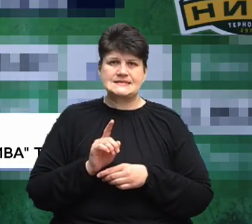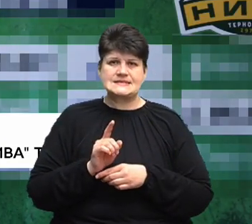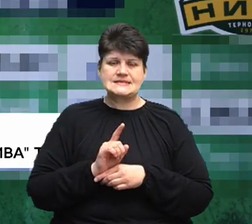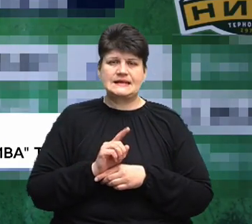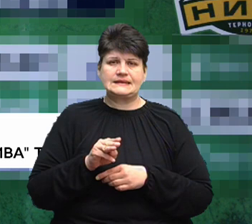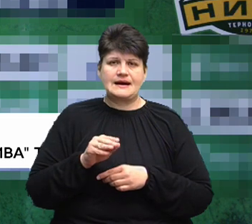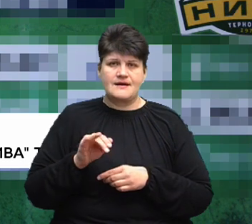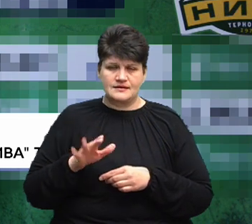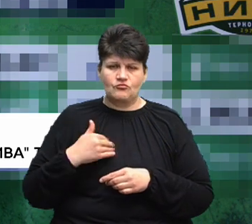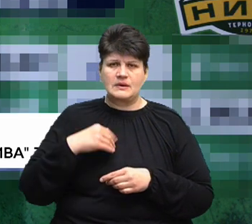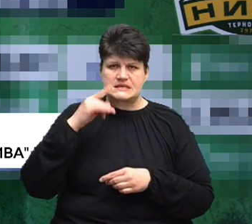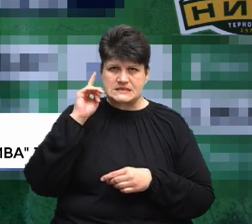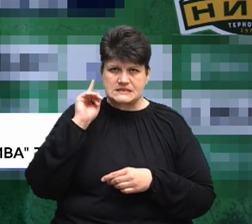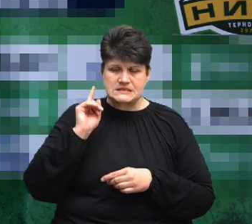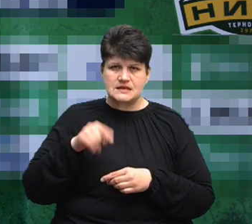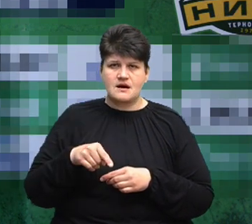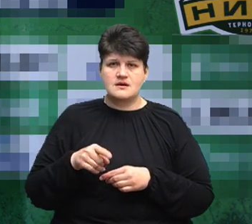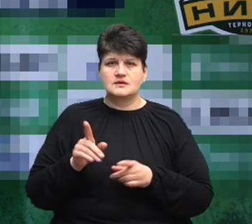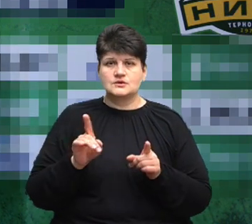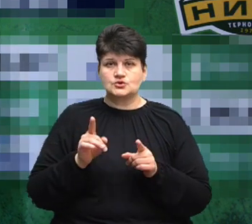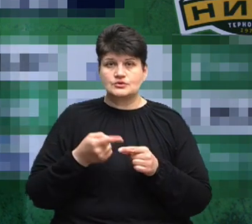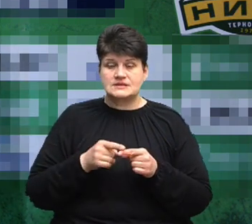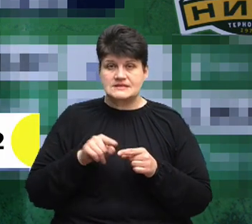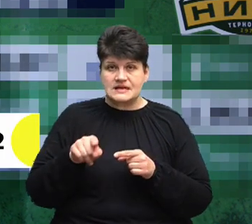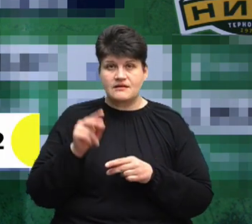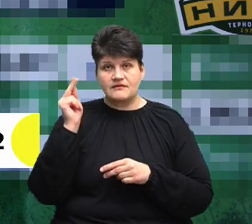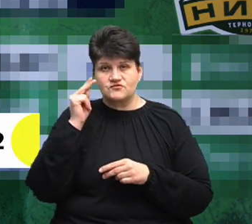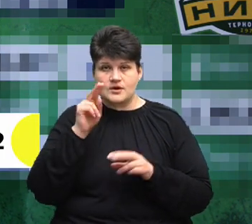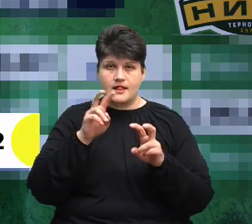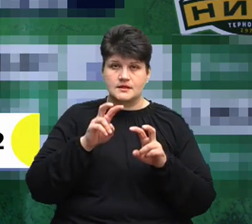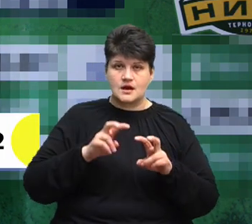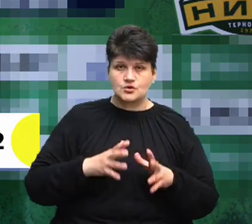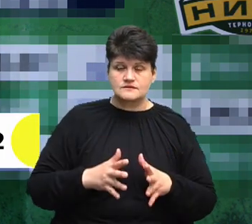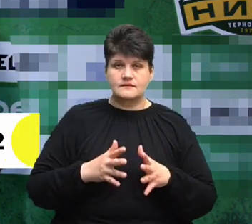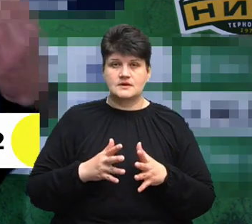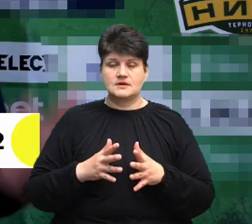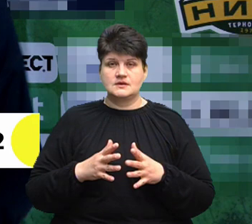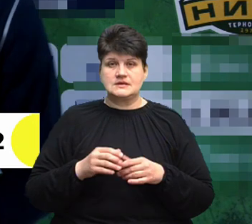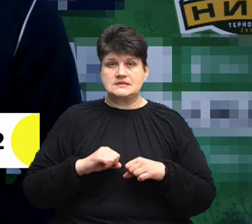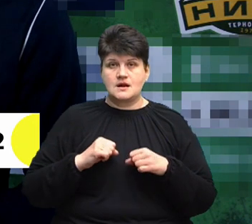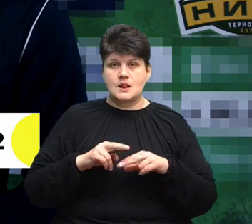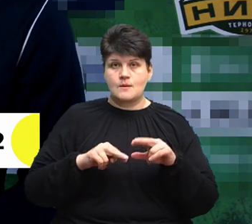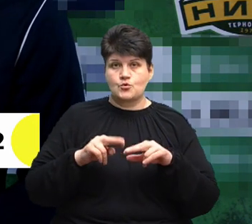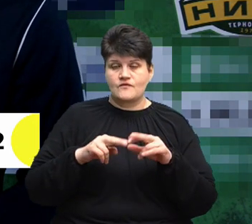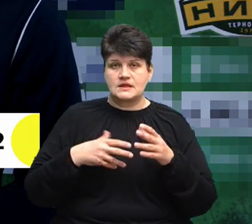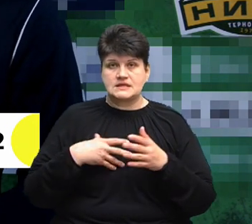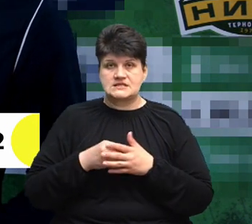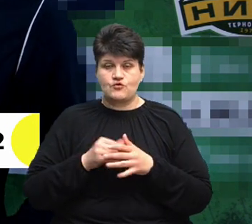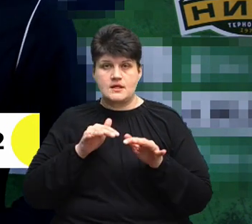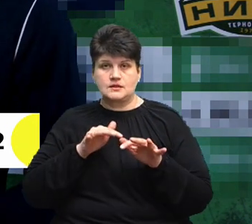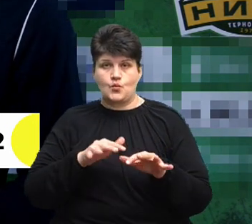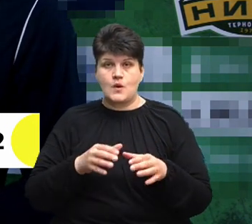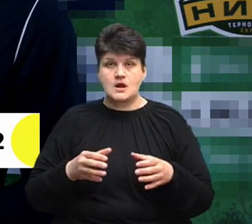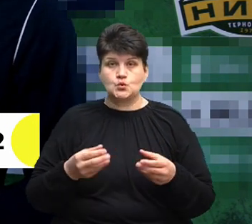Ми знали сильні слабкі сторони суперника, вивчали їх, аналізували, старалися будувати свою атакувальну гру.